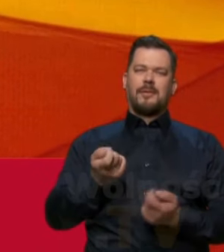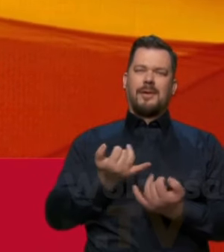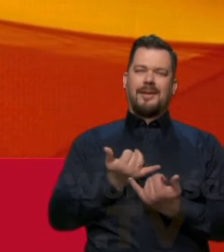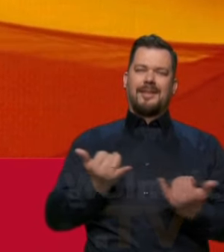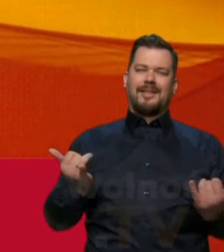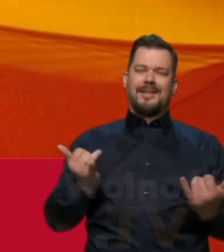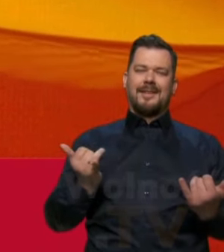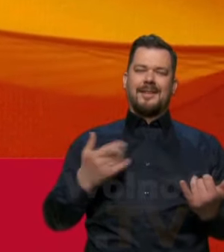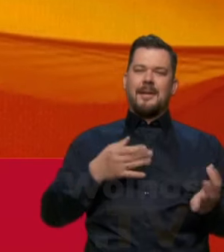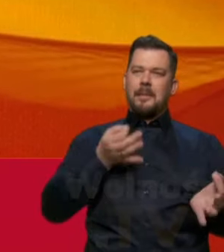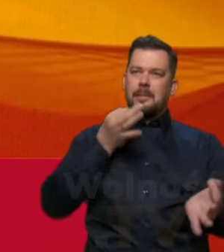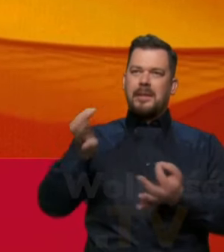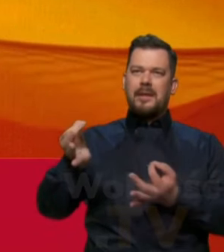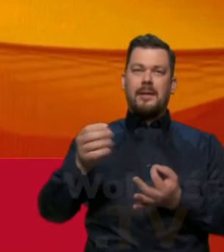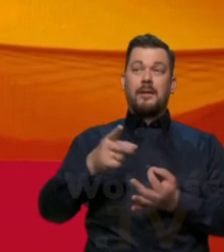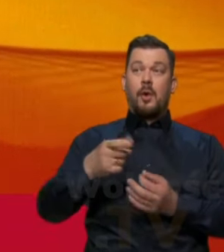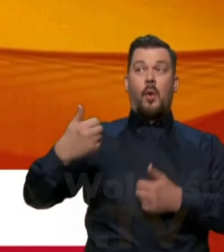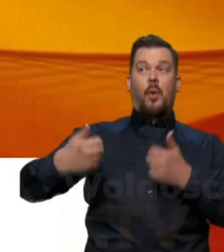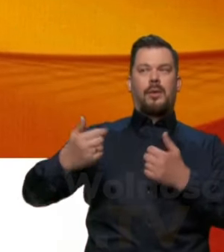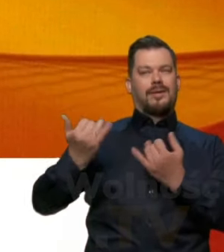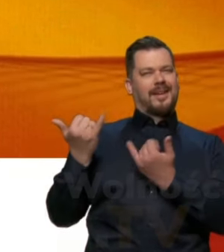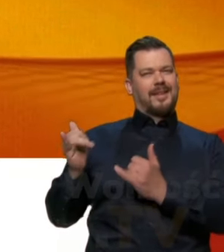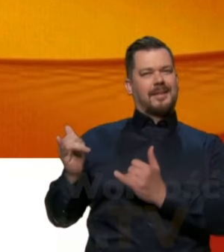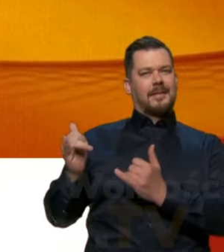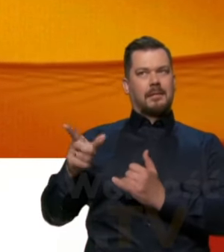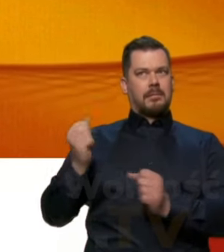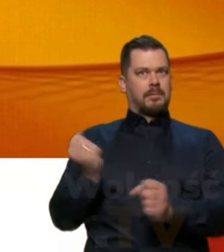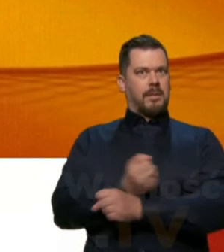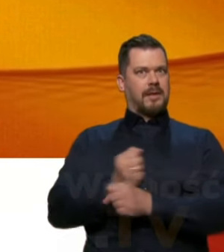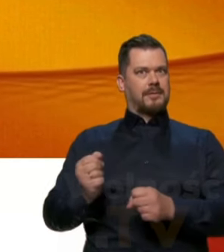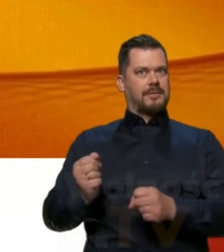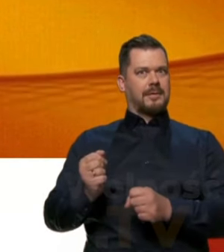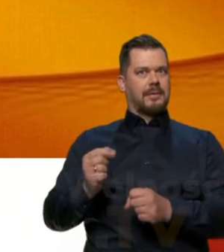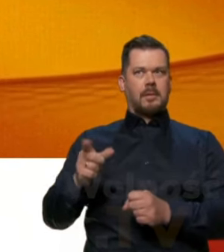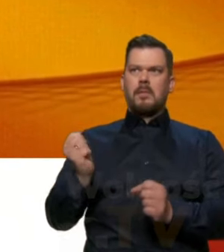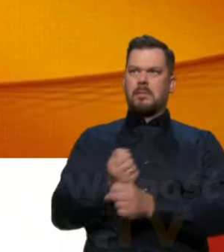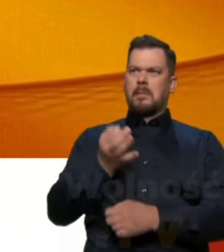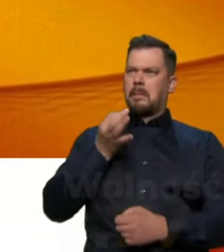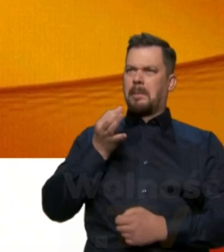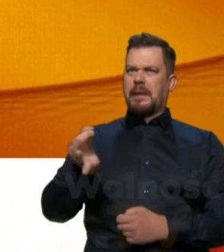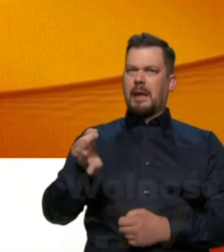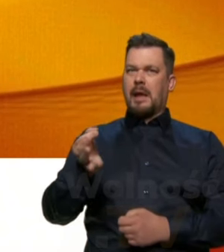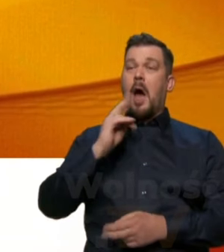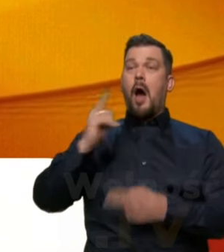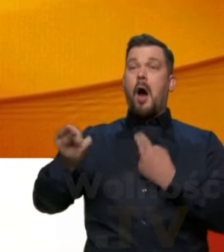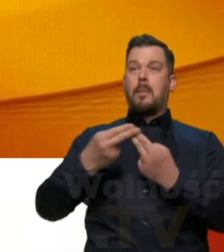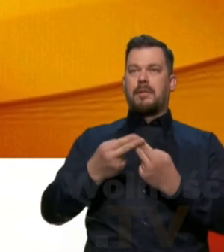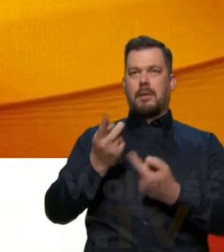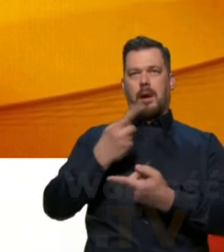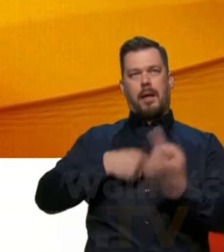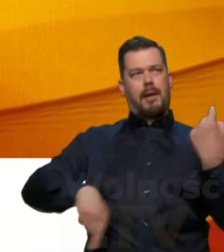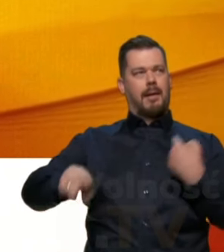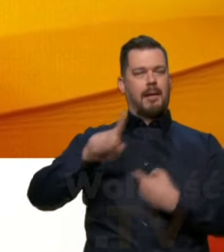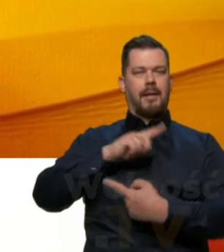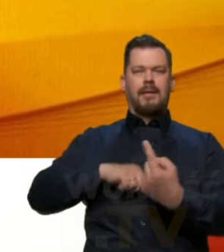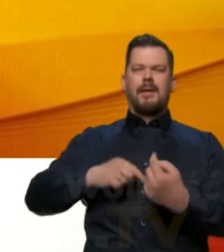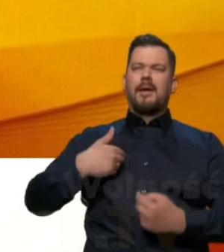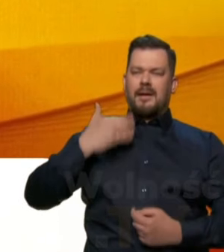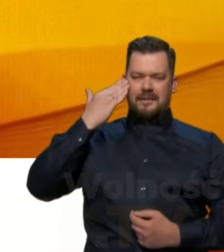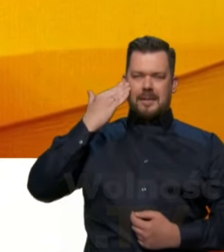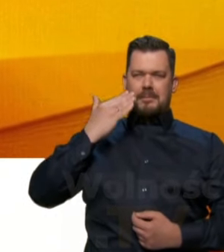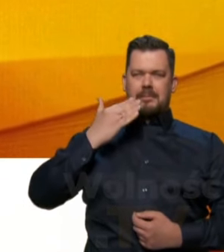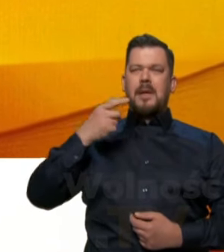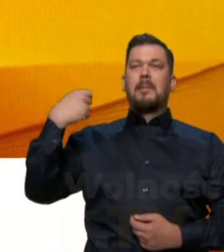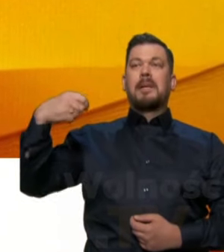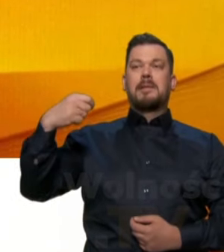moi konkurenci, bo oni podchodzą do sprawy bardzo poważnie i zadają poważne pytania, nie otrzymują tych odpowiedzi. Wiemy, że pan prezydent się